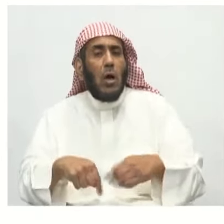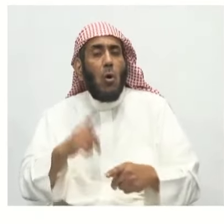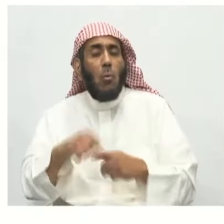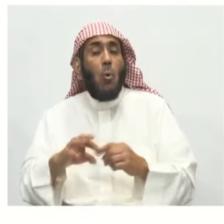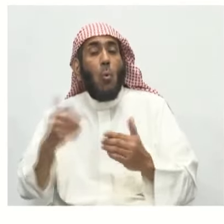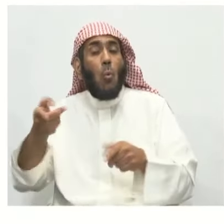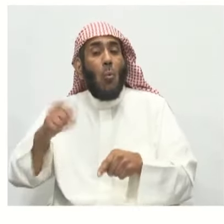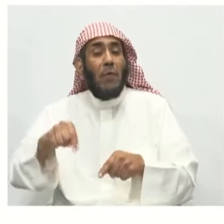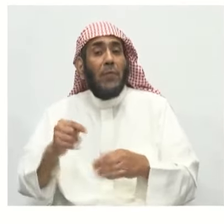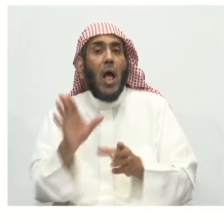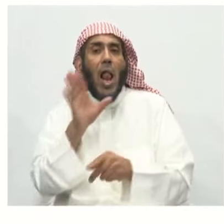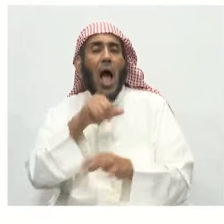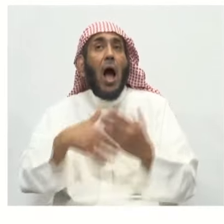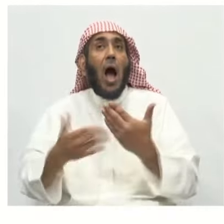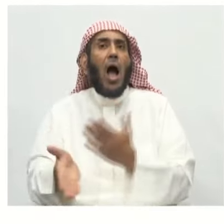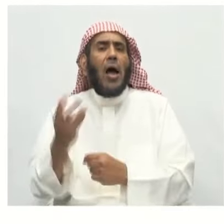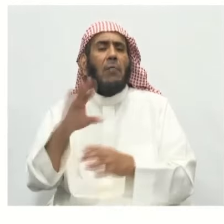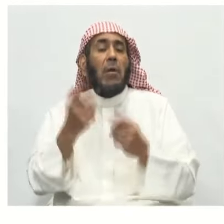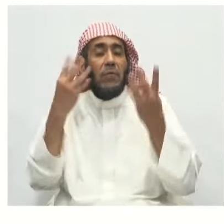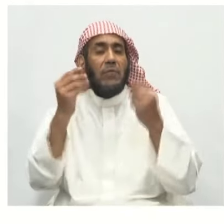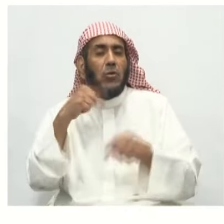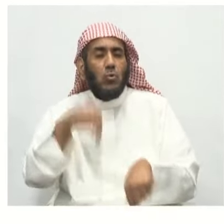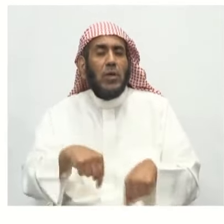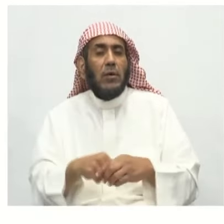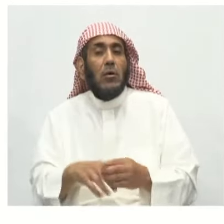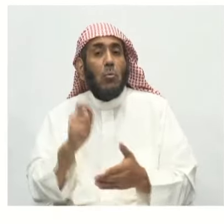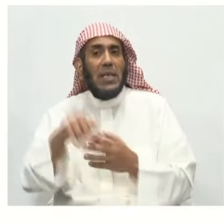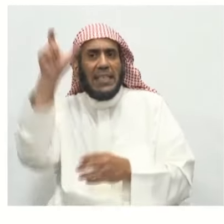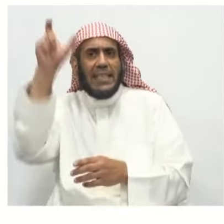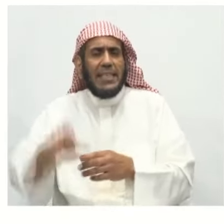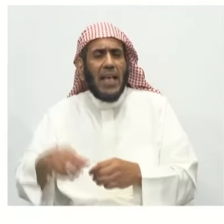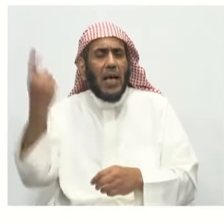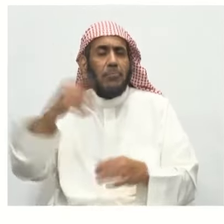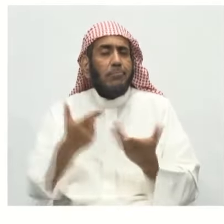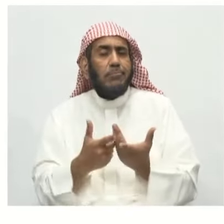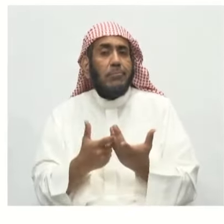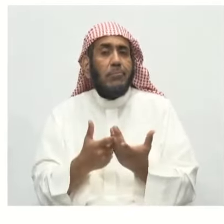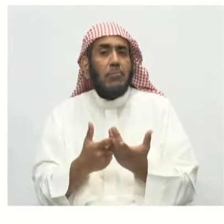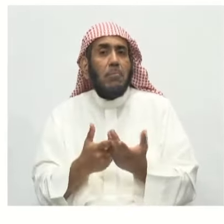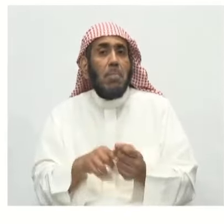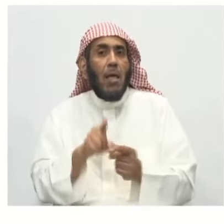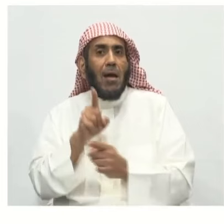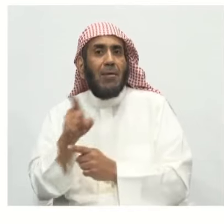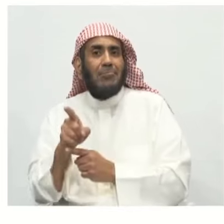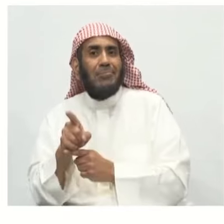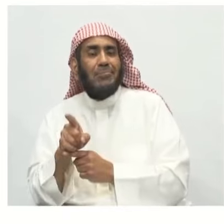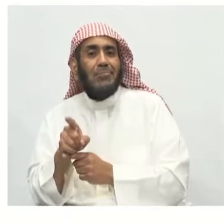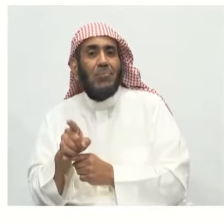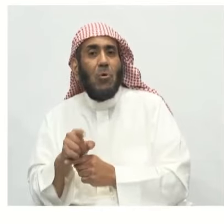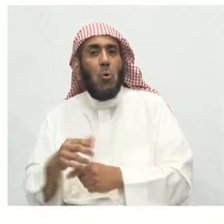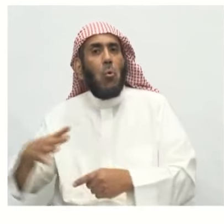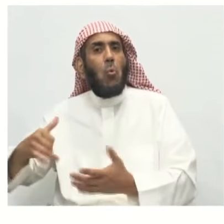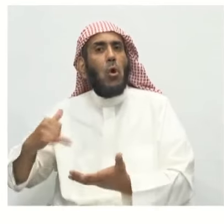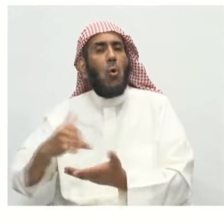وفي الاخره اما في الدنيا لاحظوا ننتبه جيدا يتولى ولي